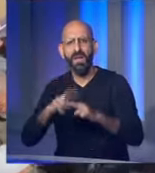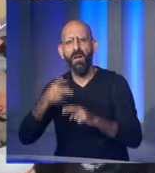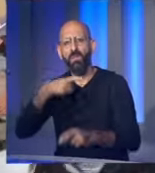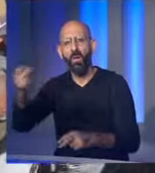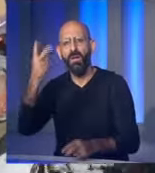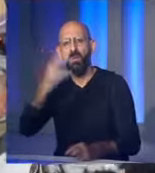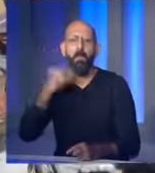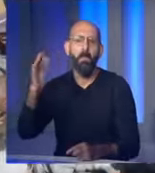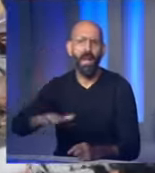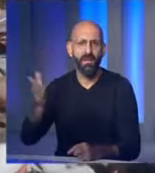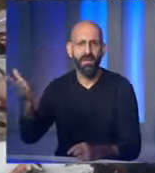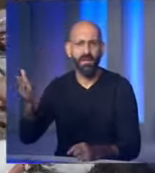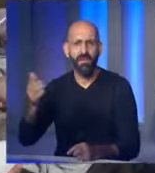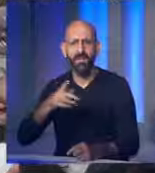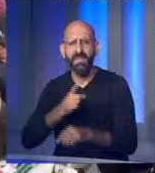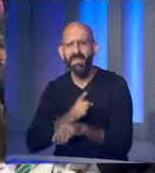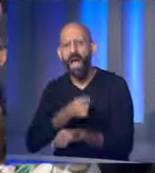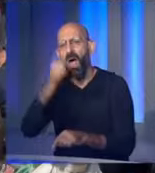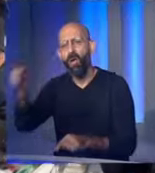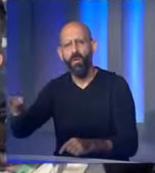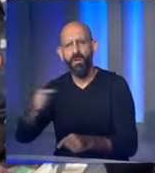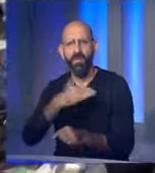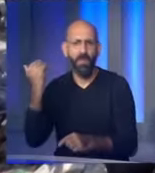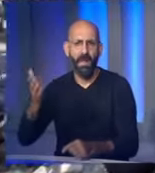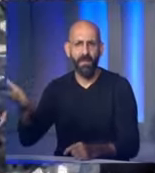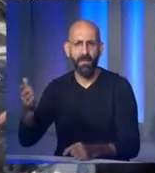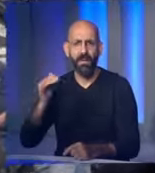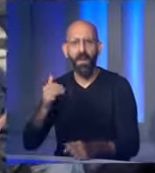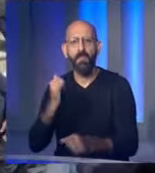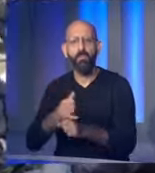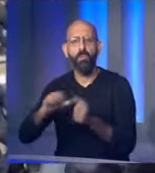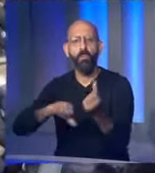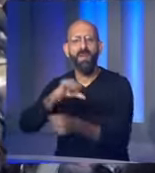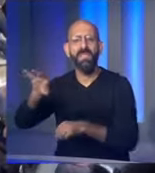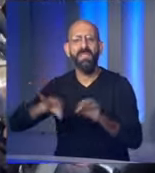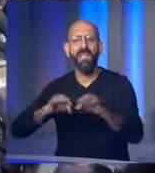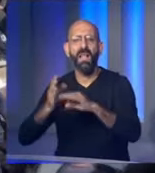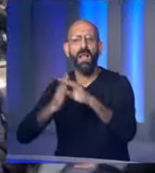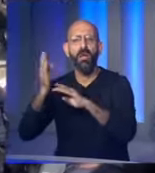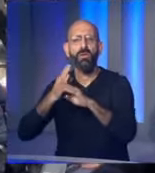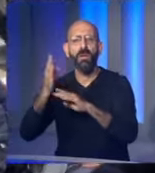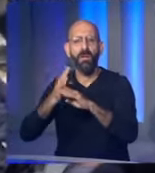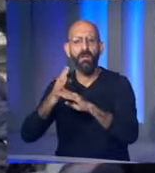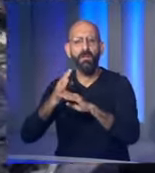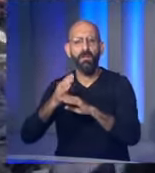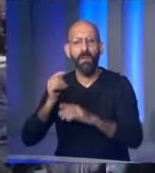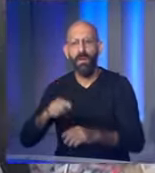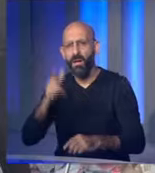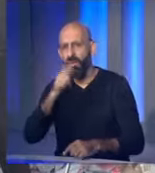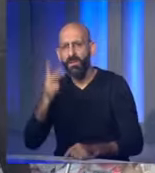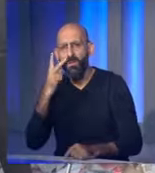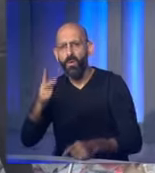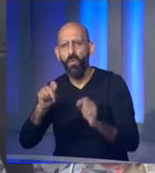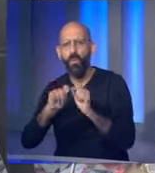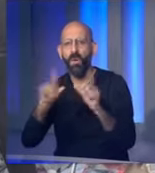في حين اعلن جيش العدو الاسرائيلي انه قتل اثنين ممن سماهم بالمطلوبين في جنين بقصف صاروخي وفي